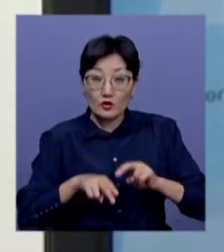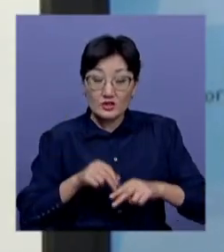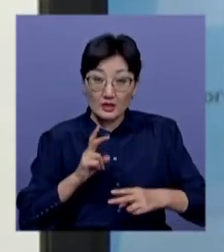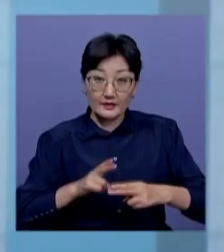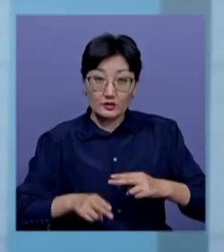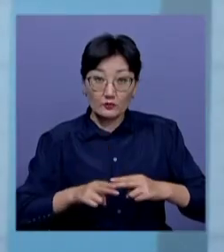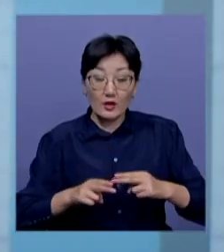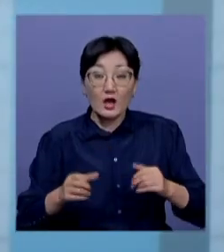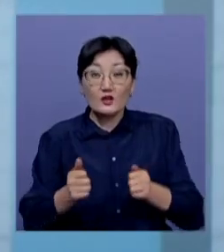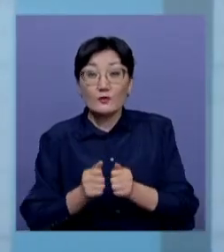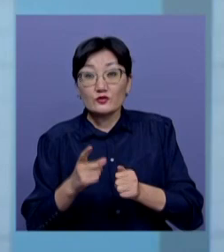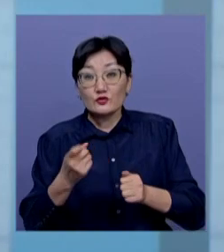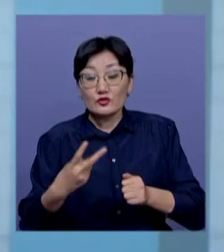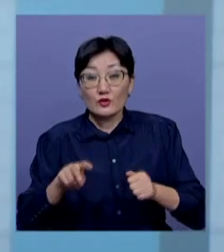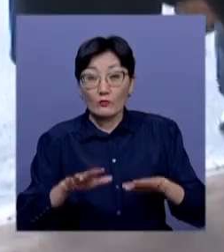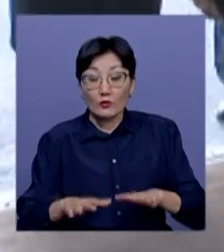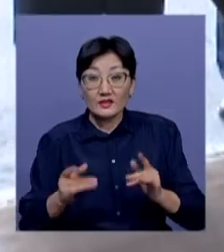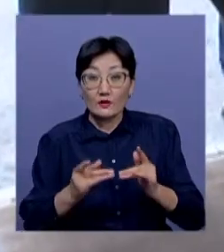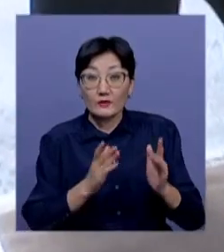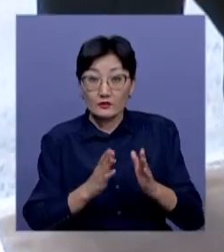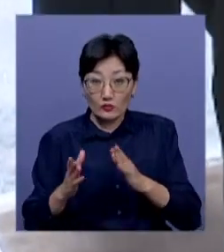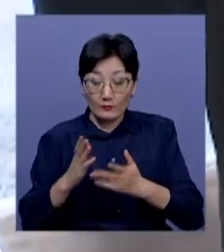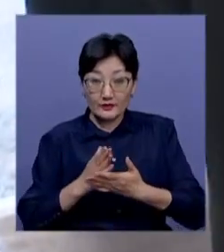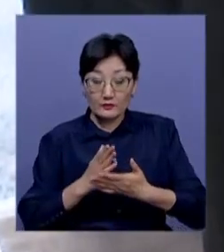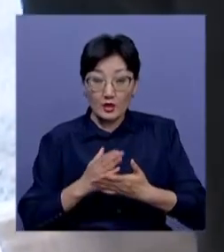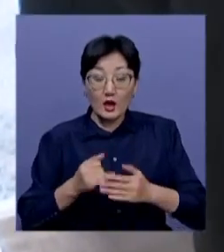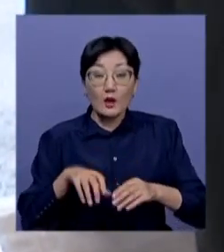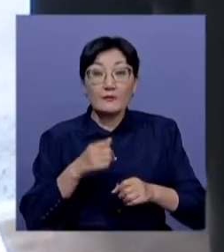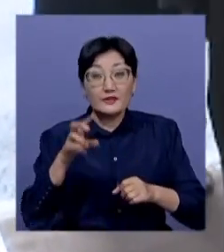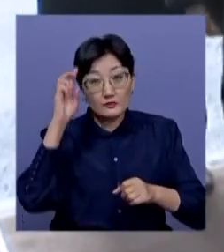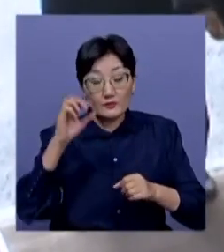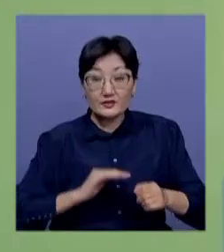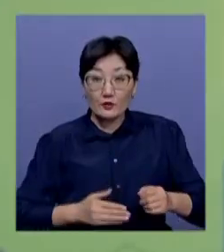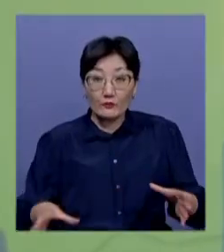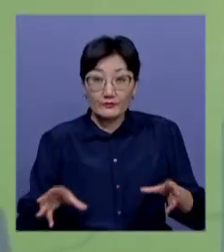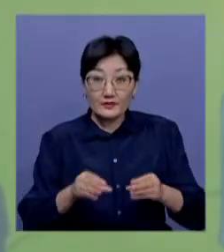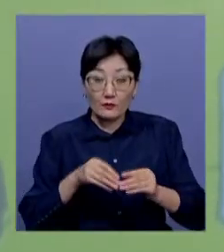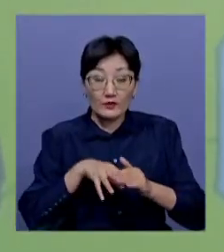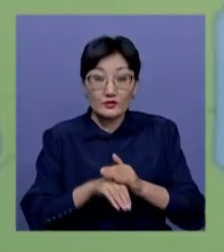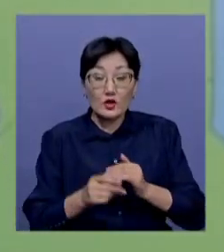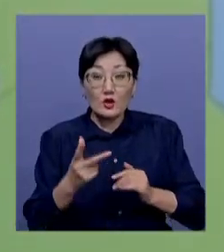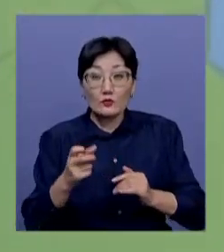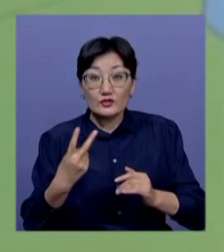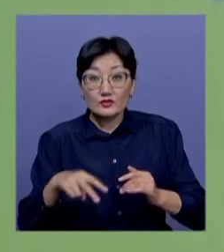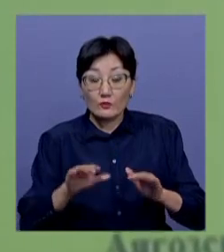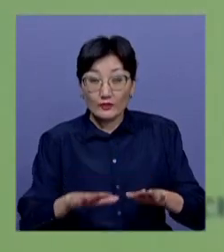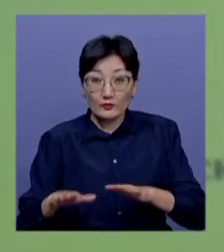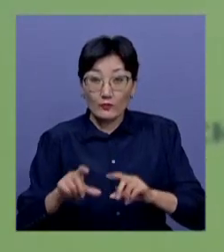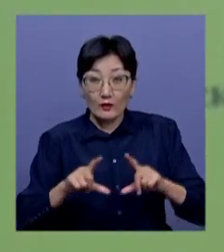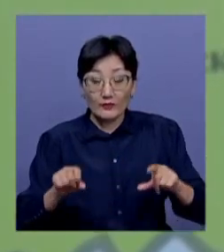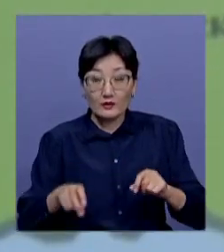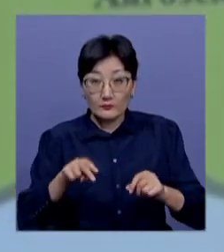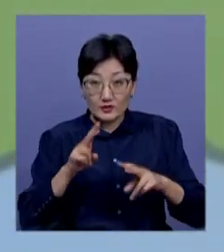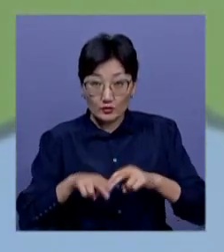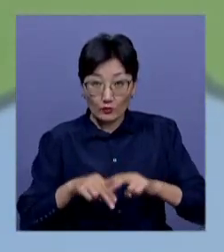аяқталған. Жанында 120 орындық жатақханасы бар. Сонымен қатар мемлекеттік жекеменшік әріптестік аясында 320 орындық балабақша